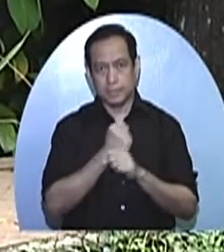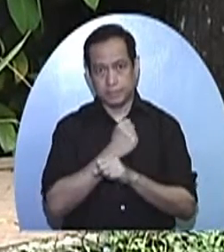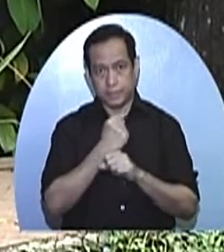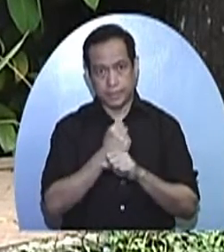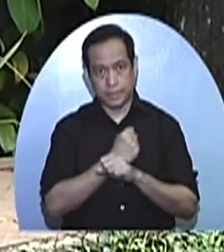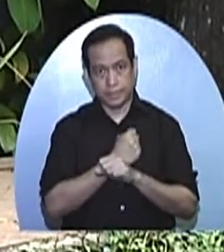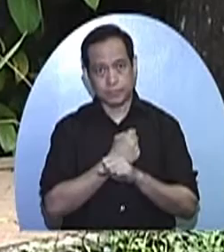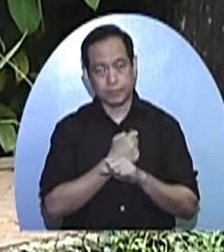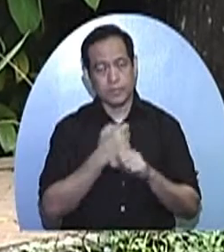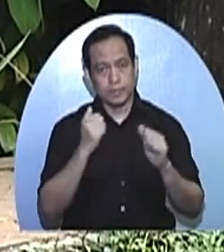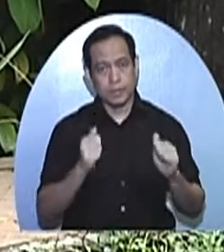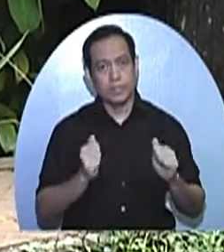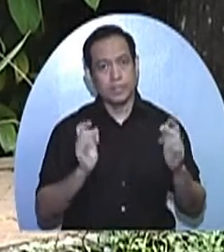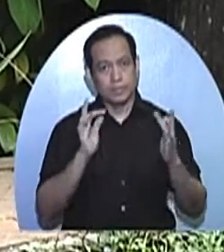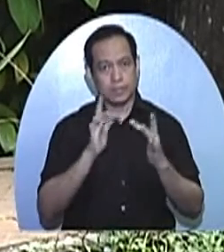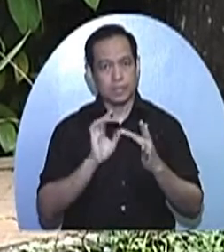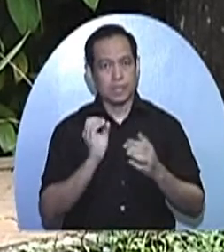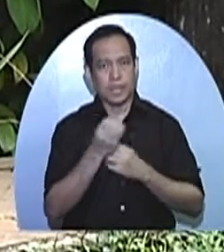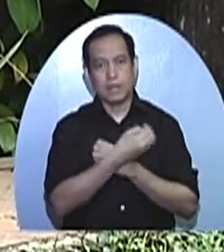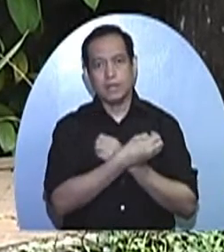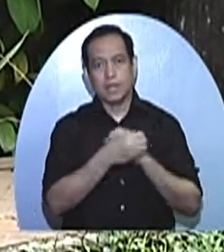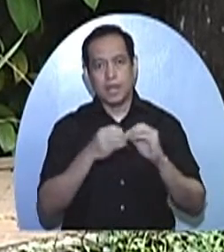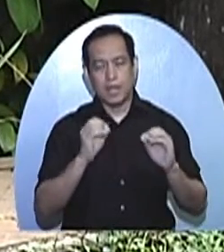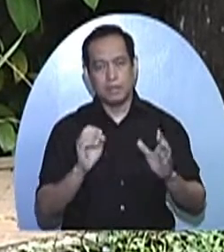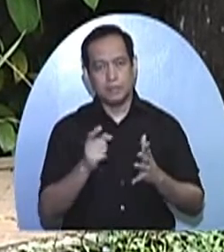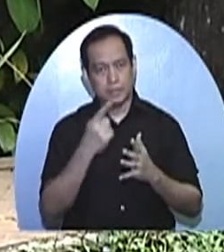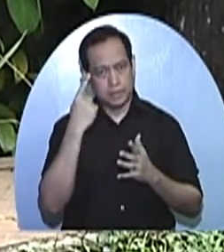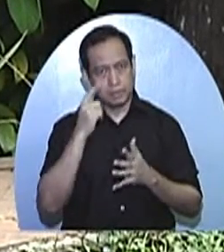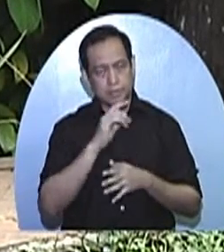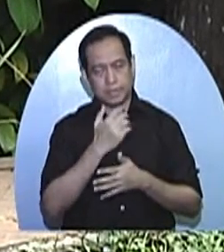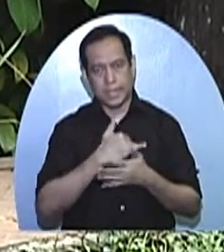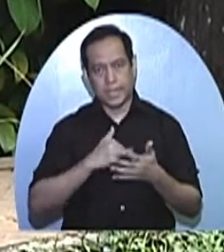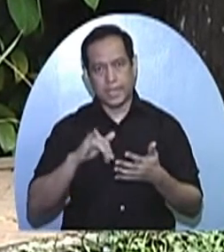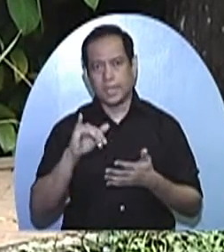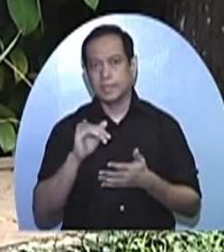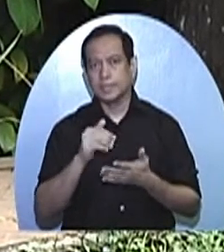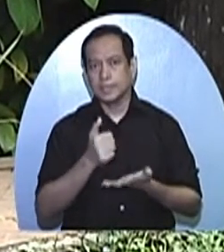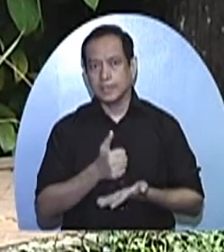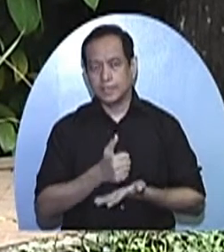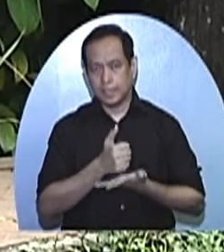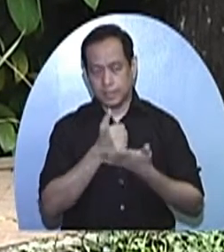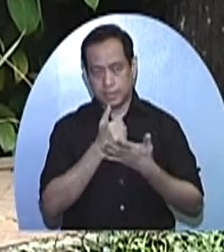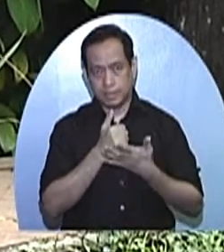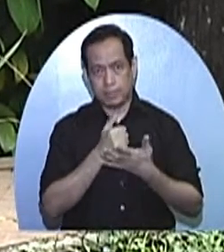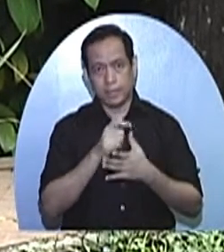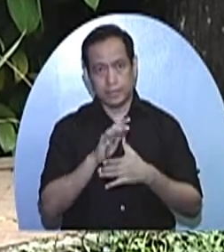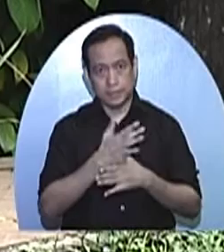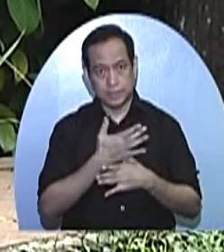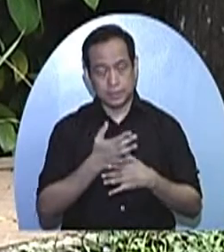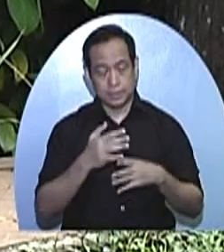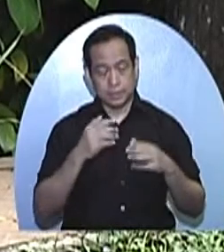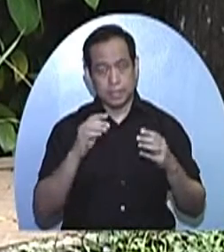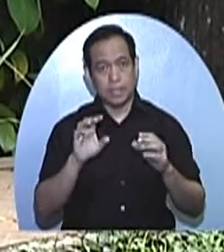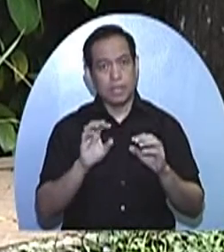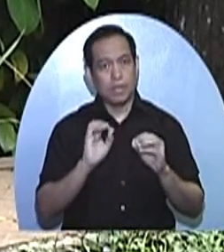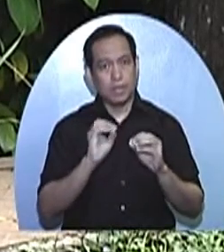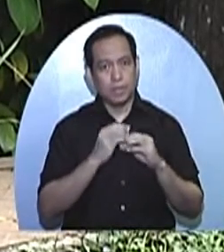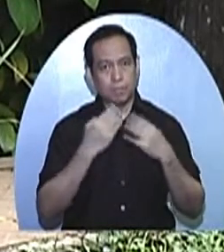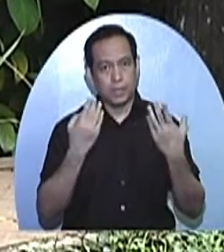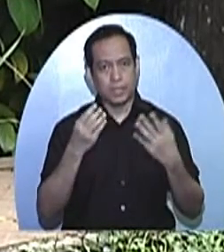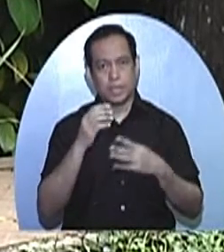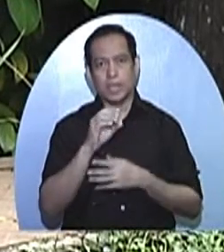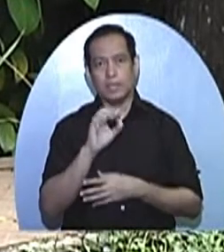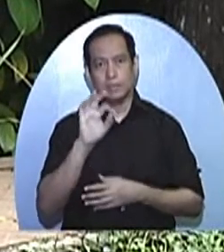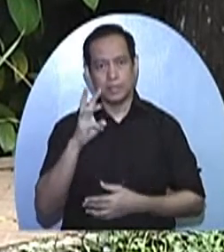ang laban. Maari po kayong makipag-ugnayan sa aming tanggapan para sa anumang inyong maiaambag. Bukas rin po ang aming